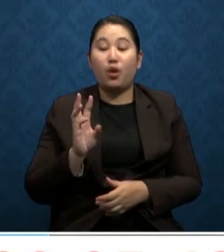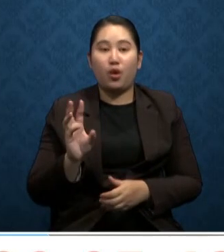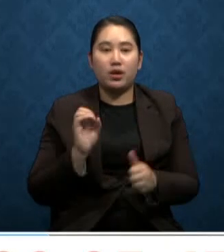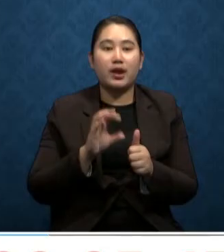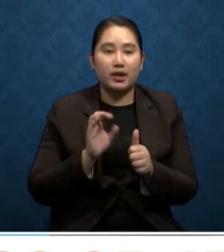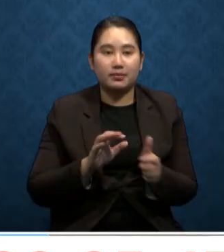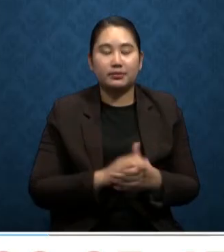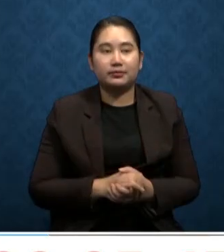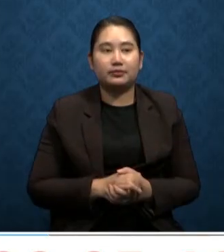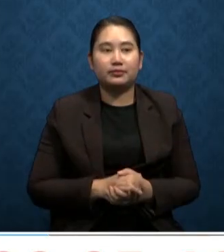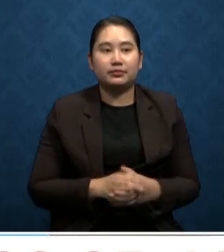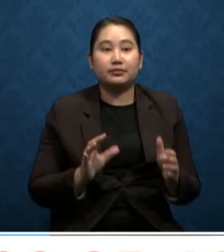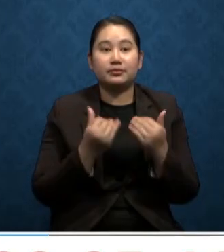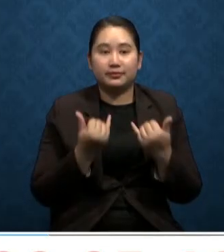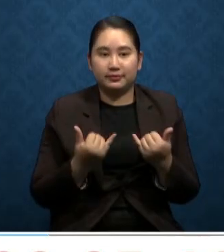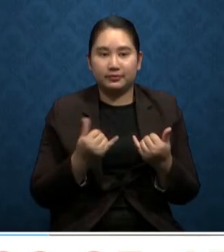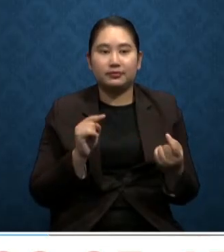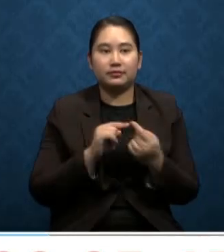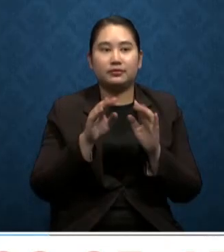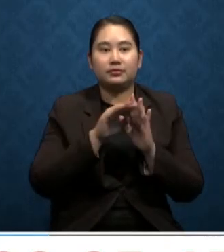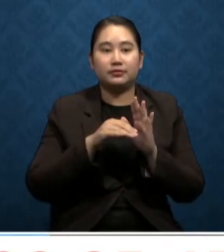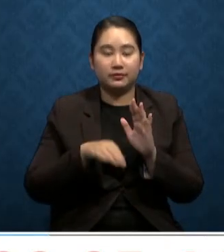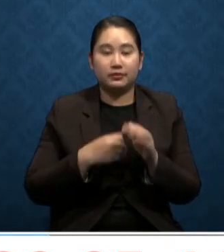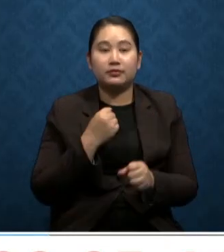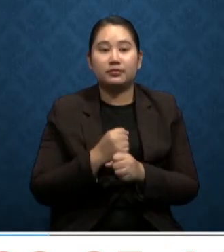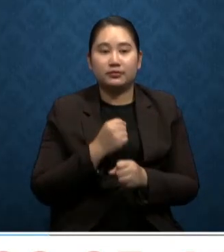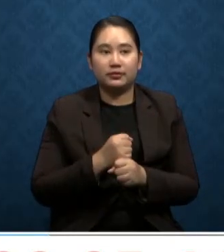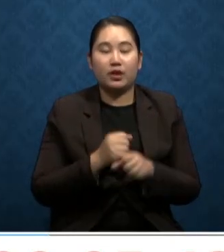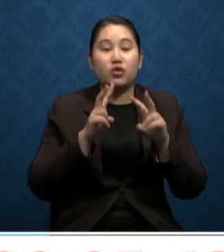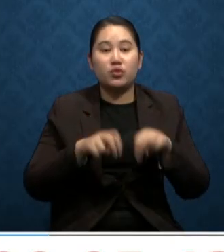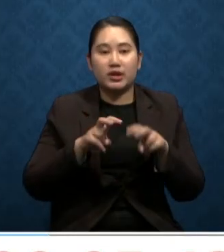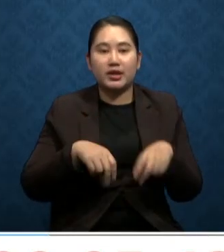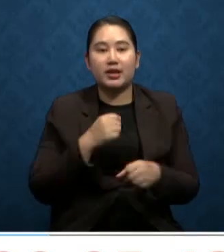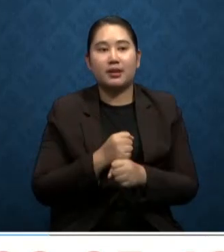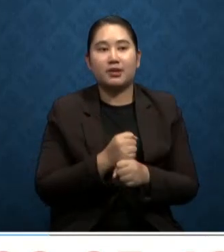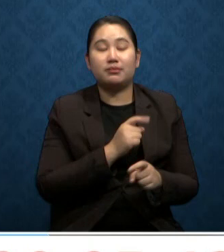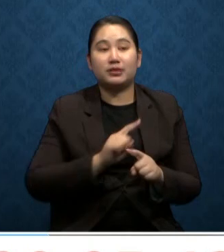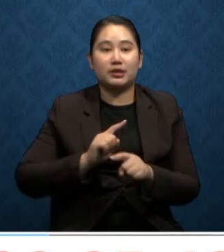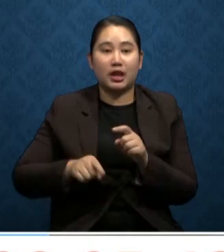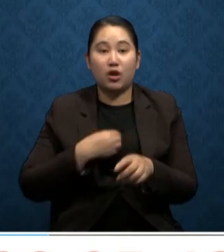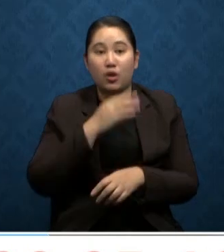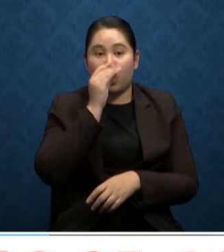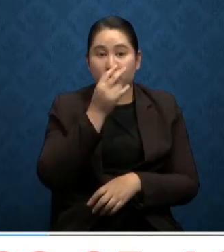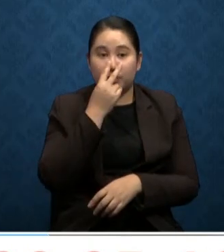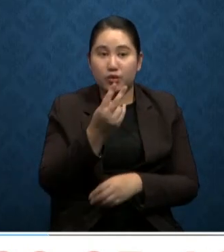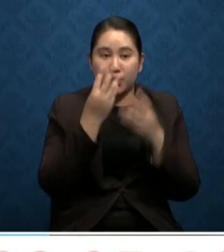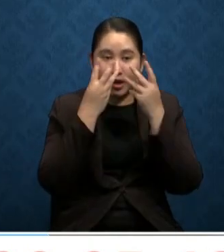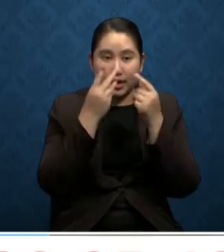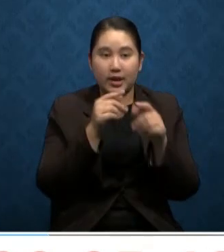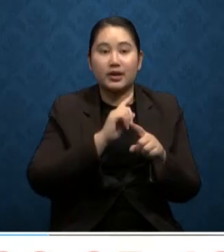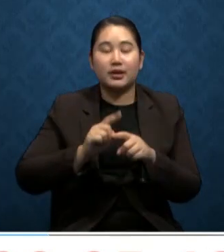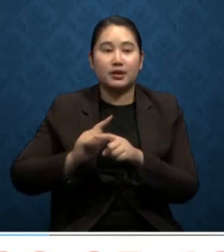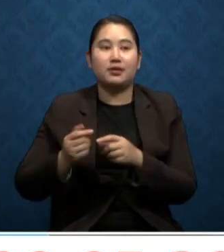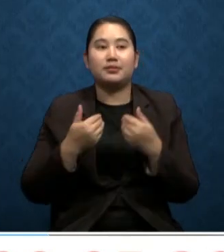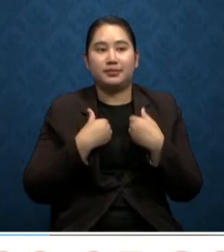ก็คือขณะนี้ในกระบวนการทำงานงานวิจัยต่างๆถ้าเราลงไปดูในรายละเอียดเนี่ยจะเน้นไปที่ 2